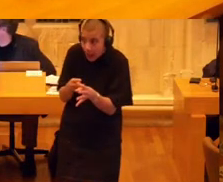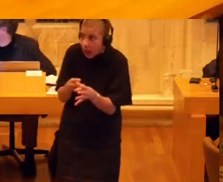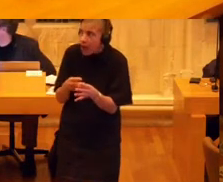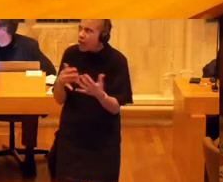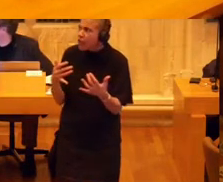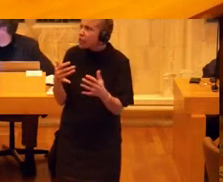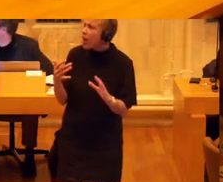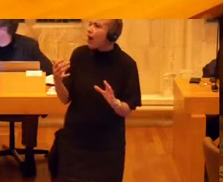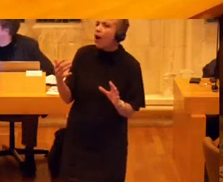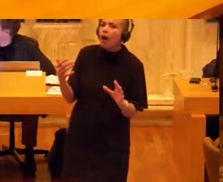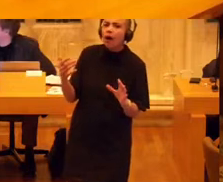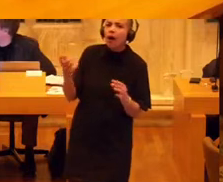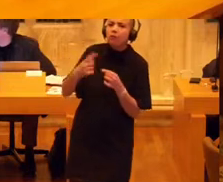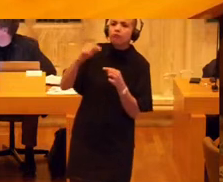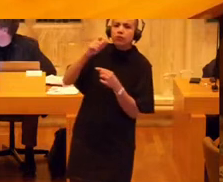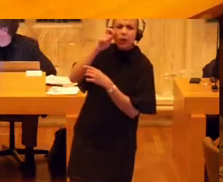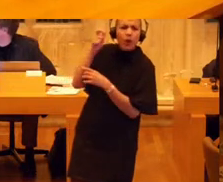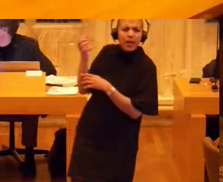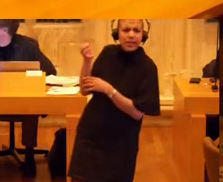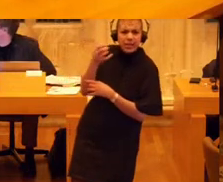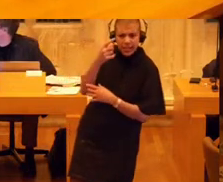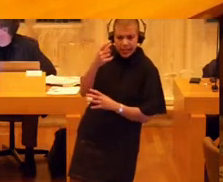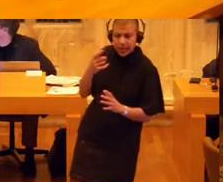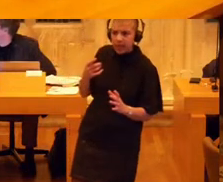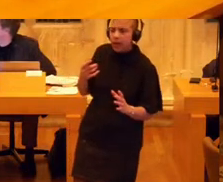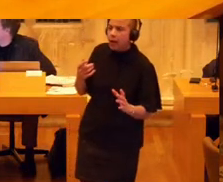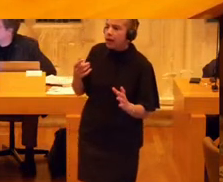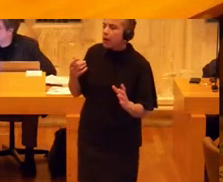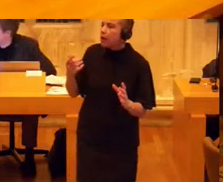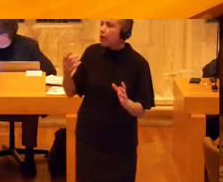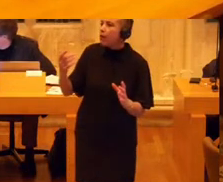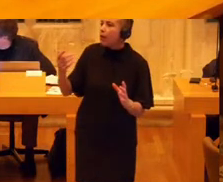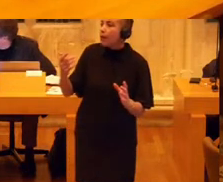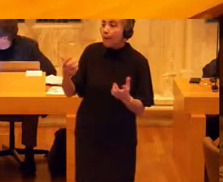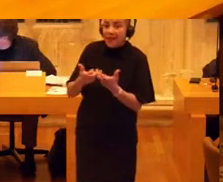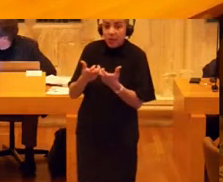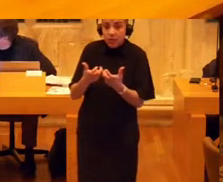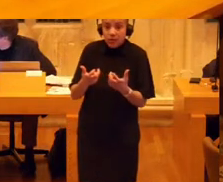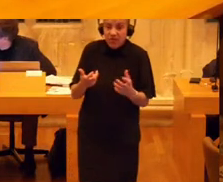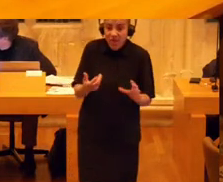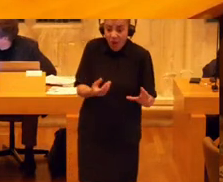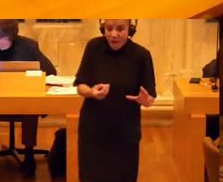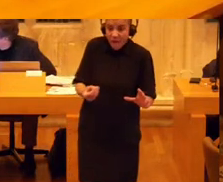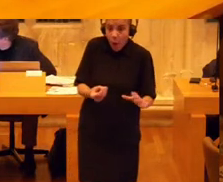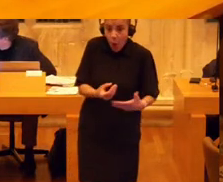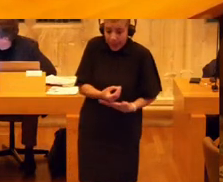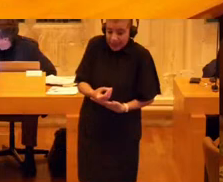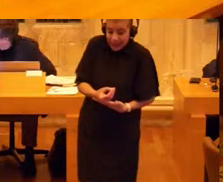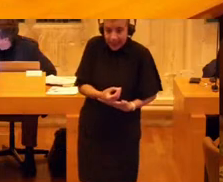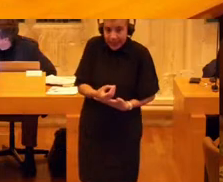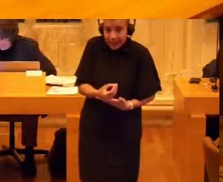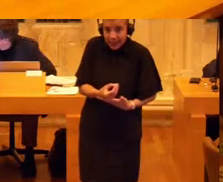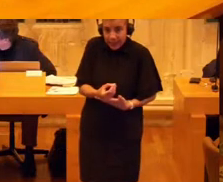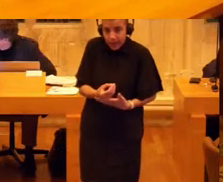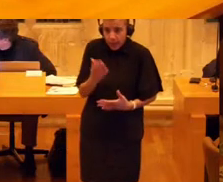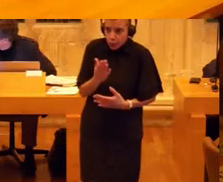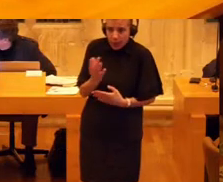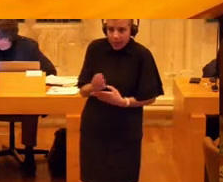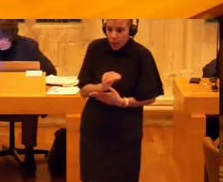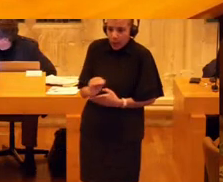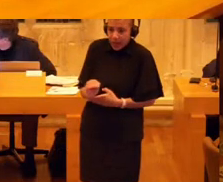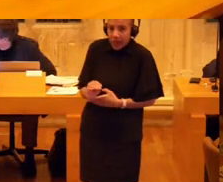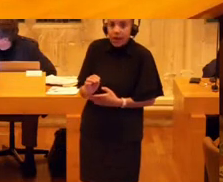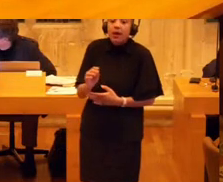vraie ambition quand on est avec des enfants de bas âge d'être en sécurité, et c'est vrai qu'on ne fait pas les mêmes aménagements quand on